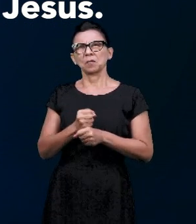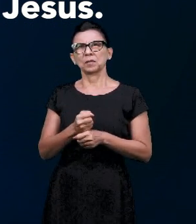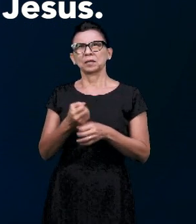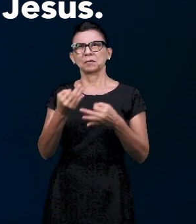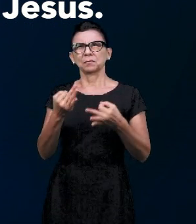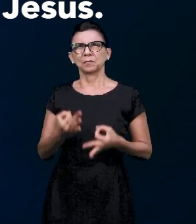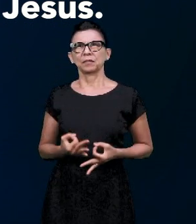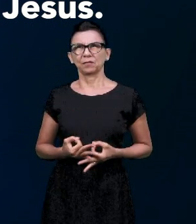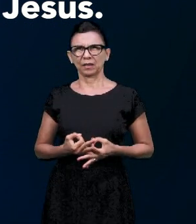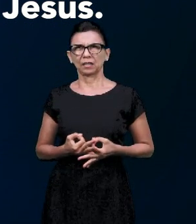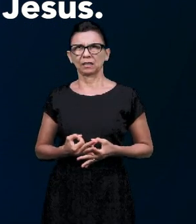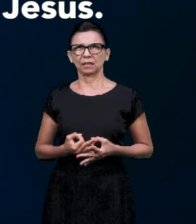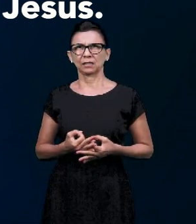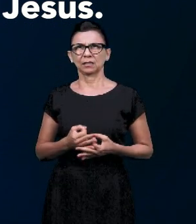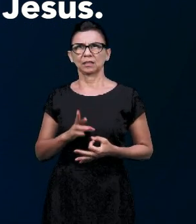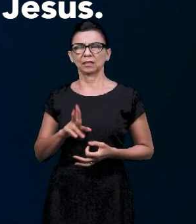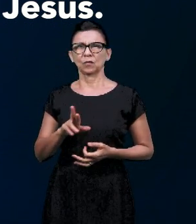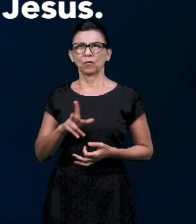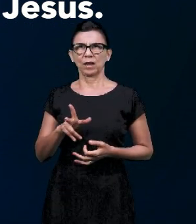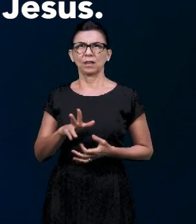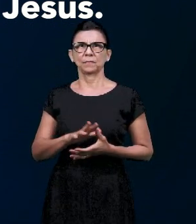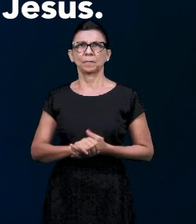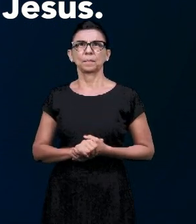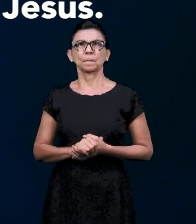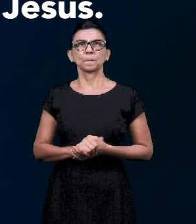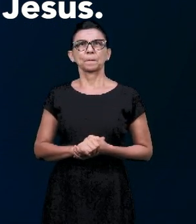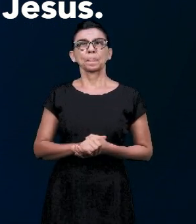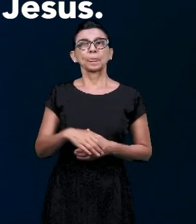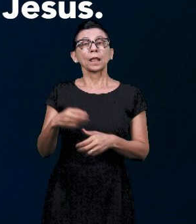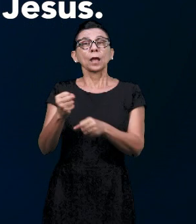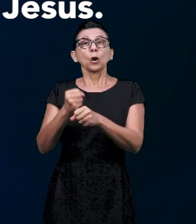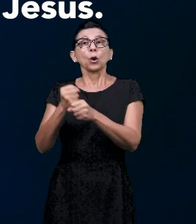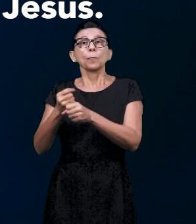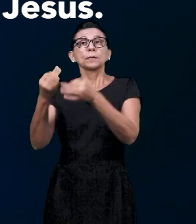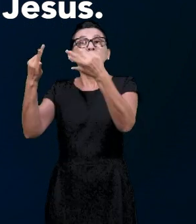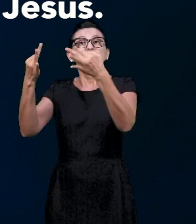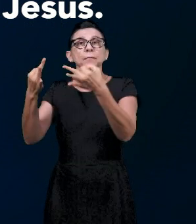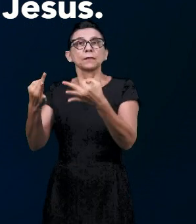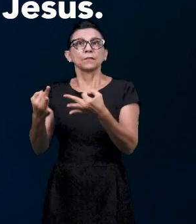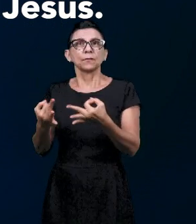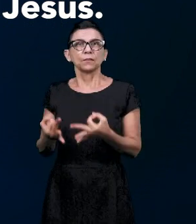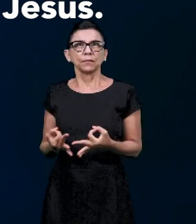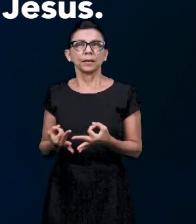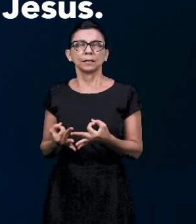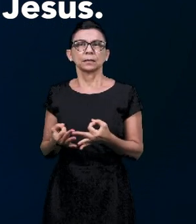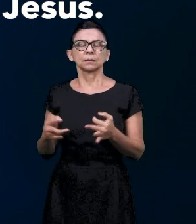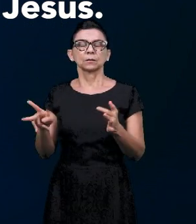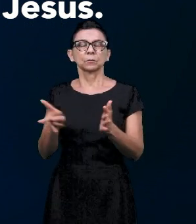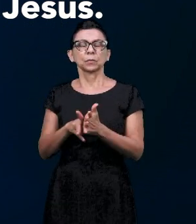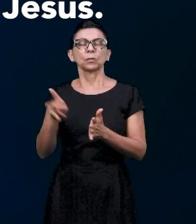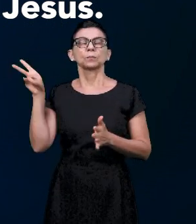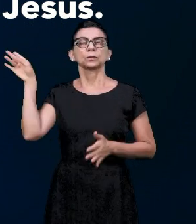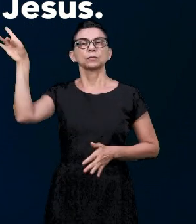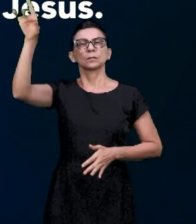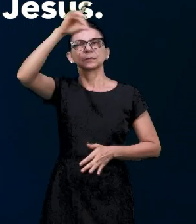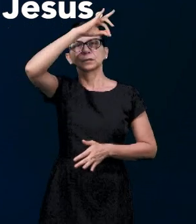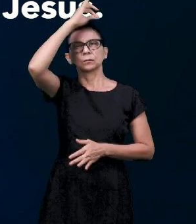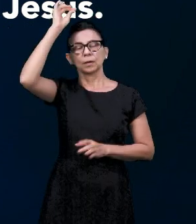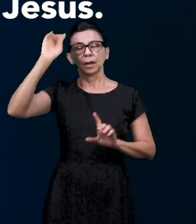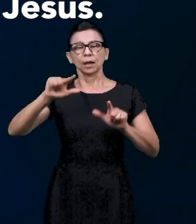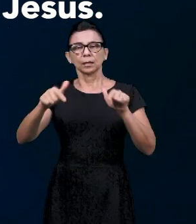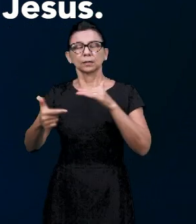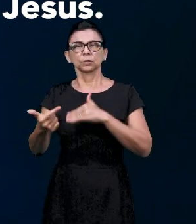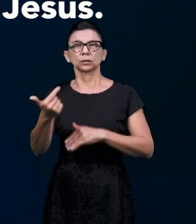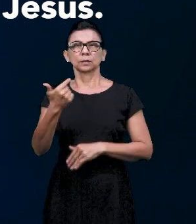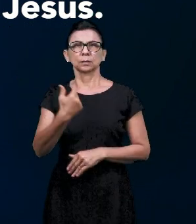pour Dieu sont parfaites, sont les œuvres que le Saint-Esprit effectue dans notre vie, dans la vie de l'Église fidèle, car ce sont